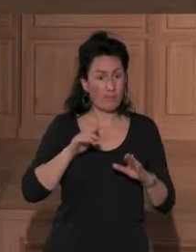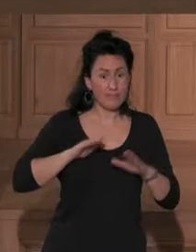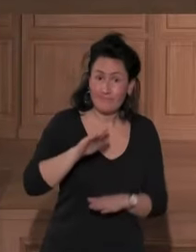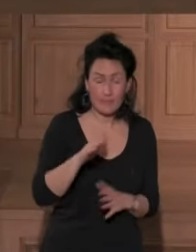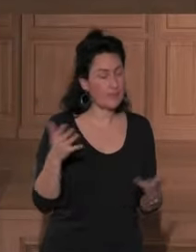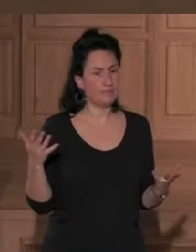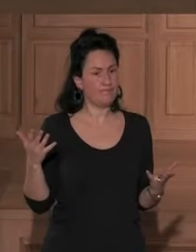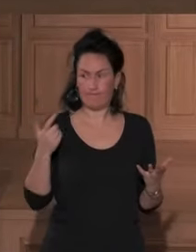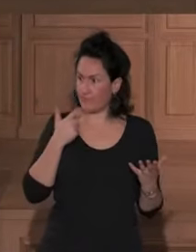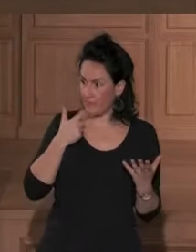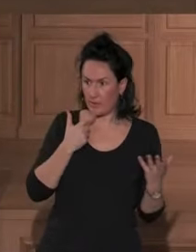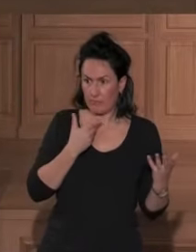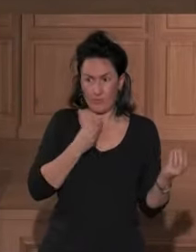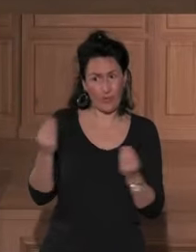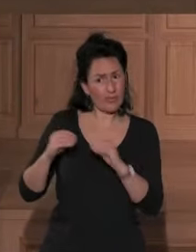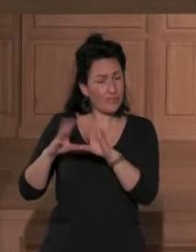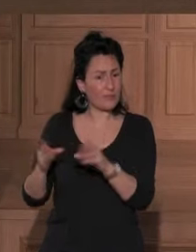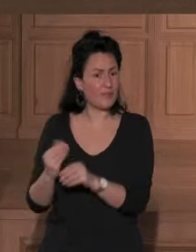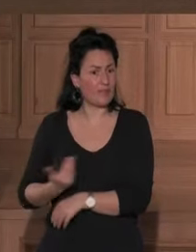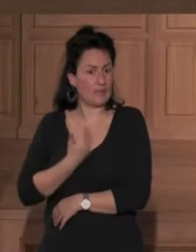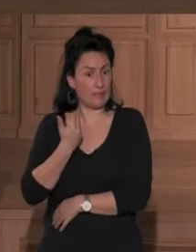de prise en charge de l'enfant, il n'y a plus de vie dans la famille.